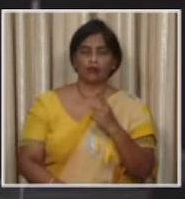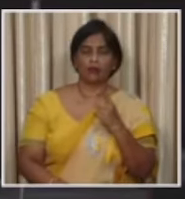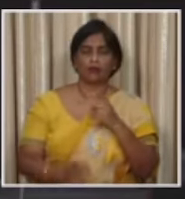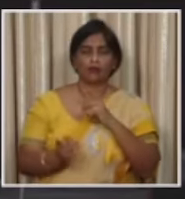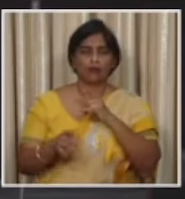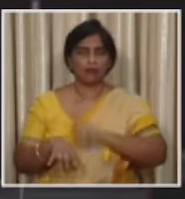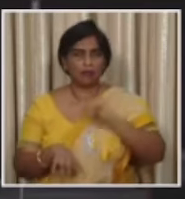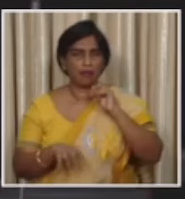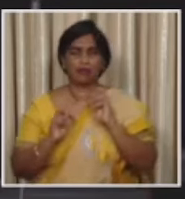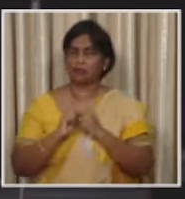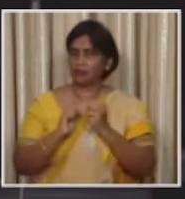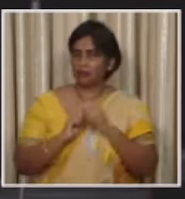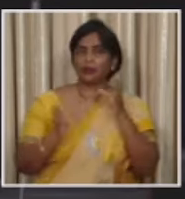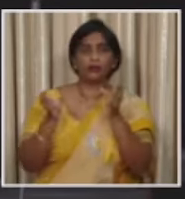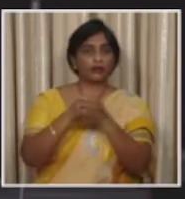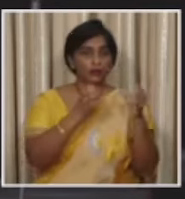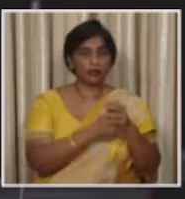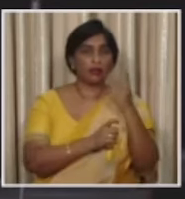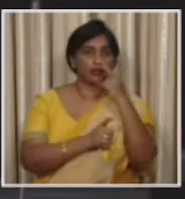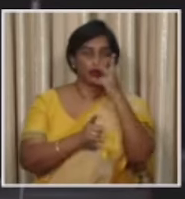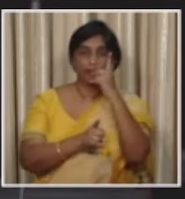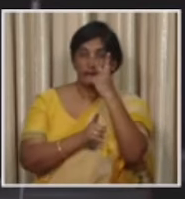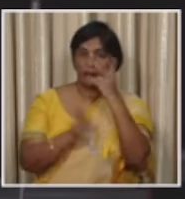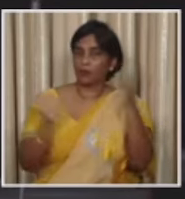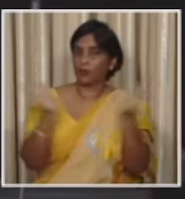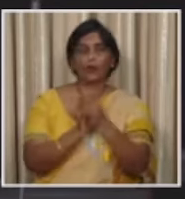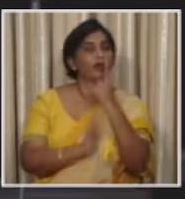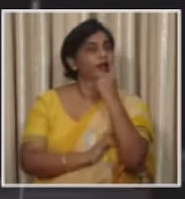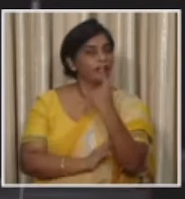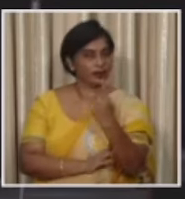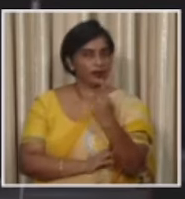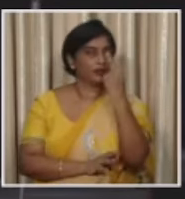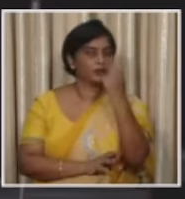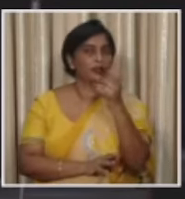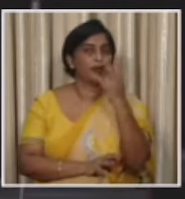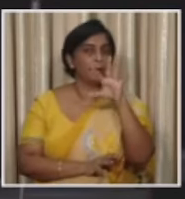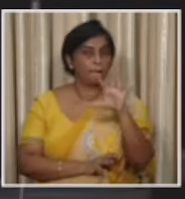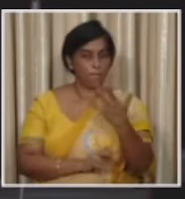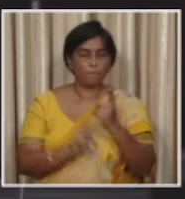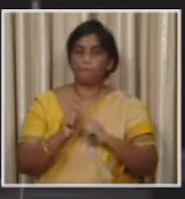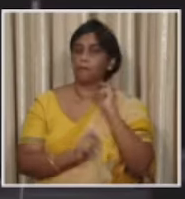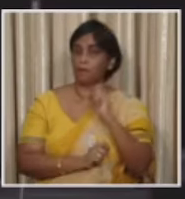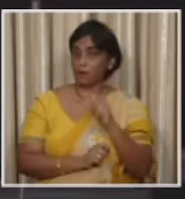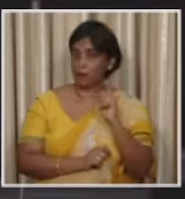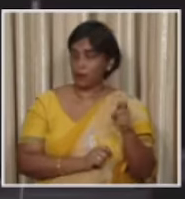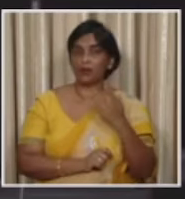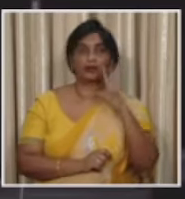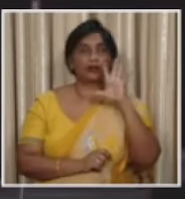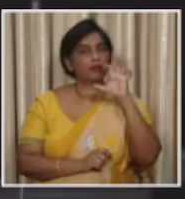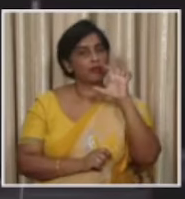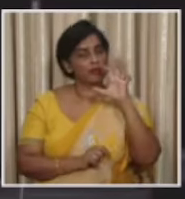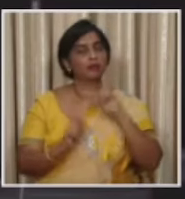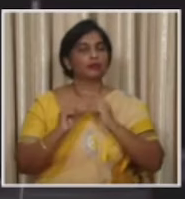සහ අවදානමට ලක් වූ කාණ්ඩ දෙකම එක කාණ්ඩයක්සේ සලකලා 2500ක් ගන්න දෙවපු කාණ්ඩයත් රුපියල්